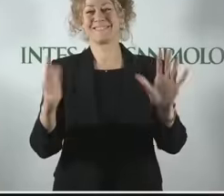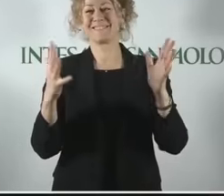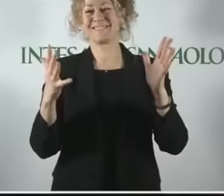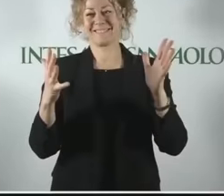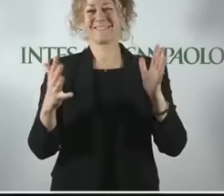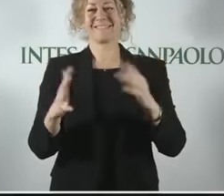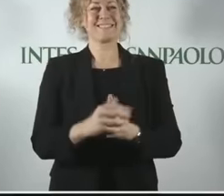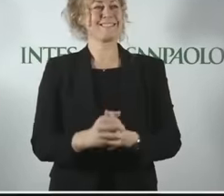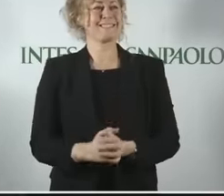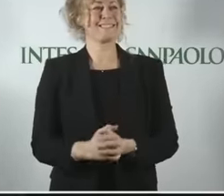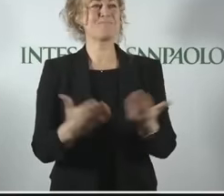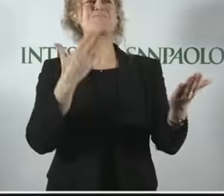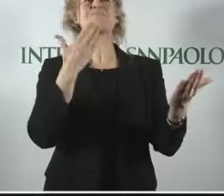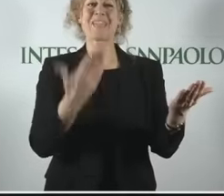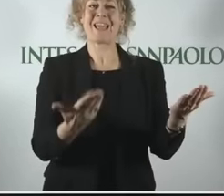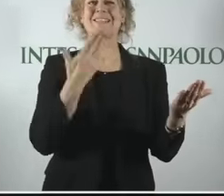tutti